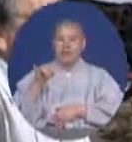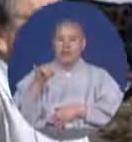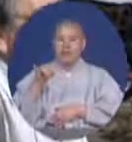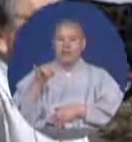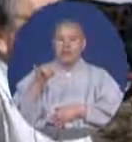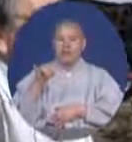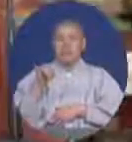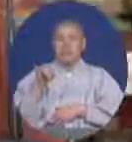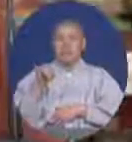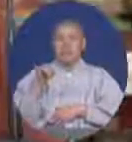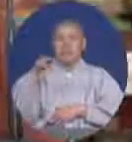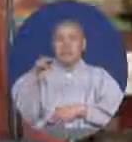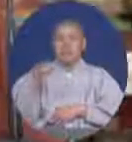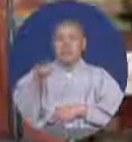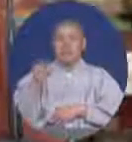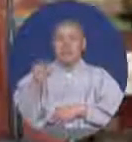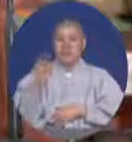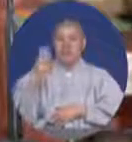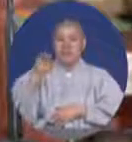일시